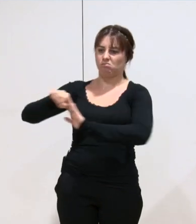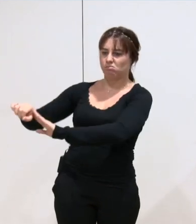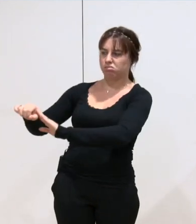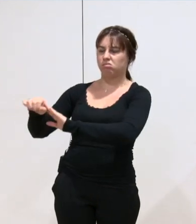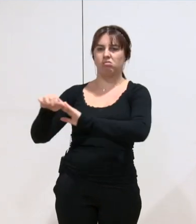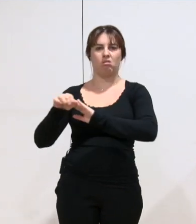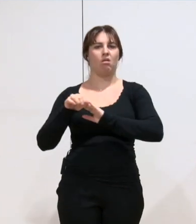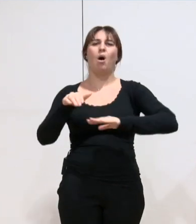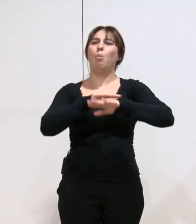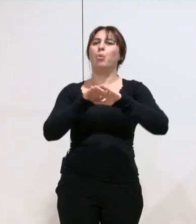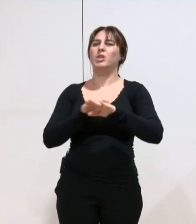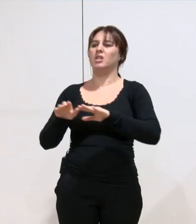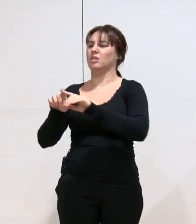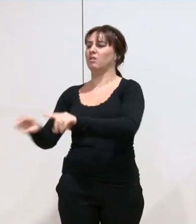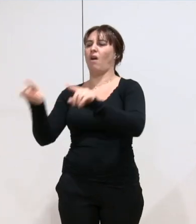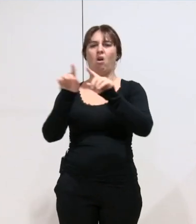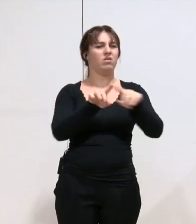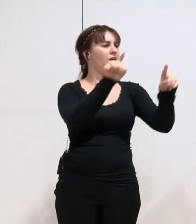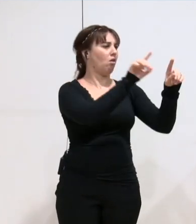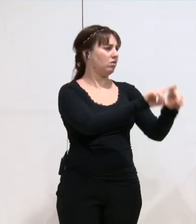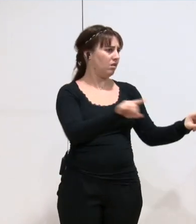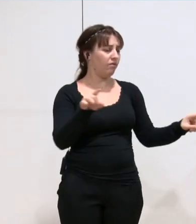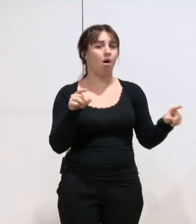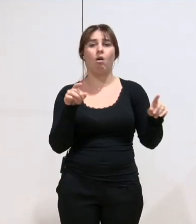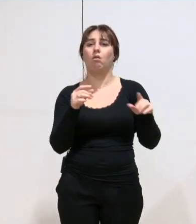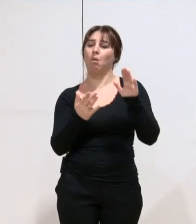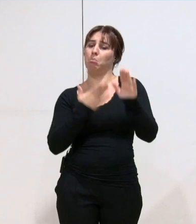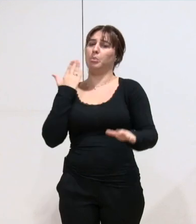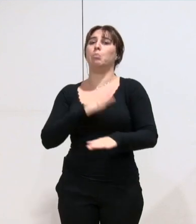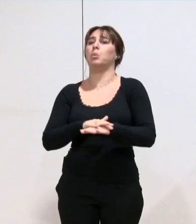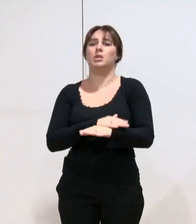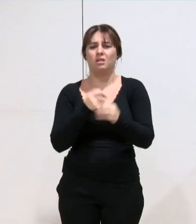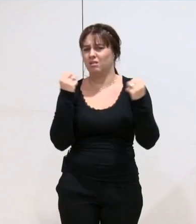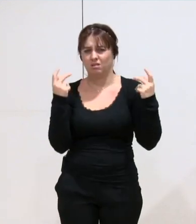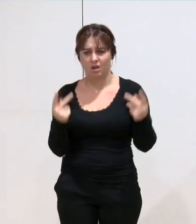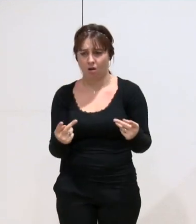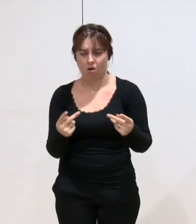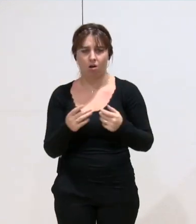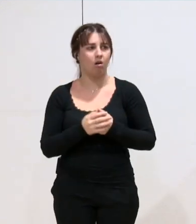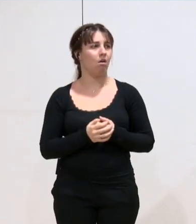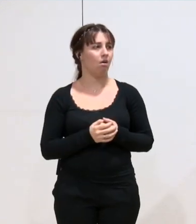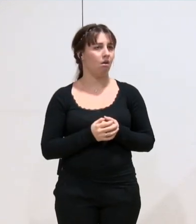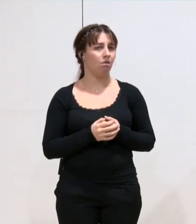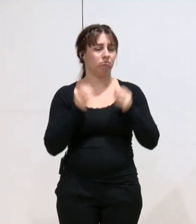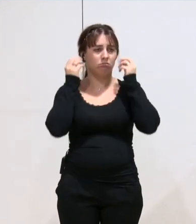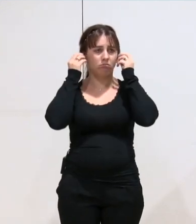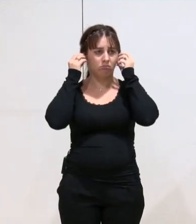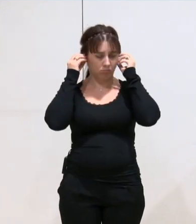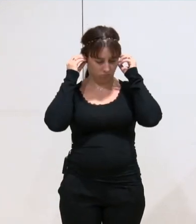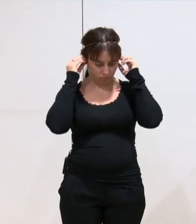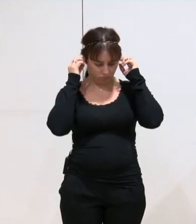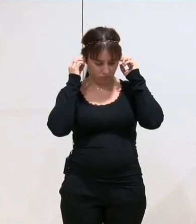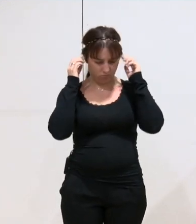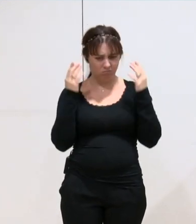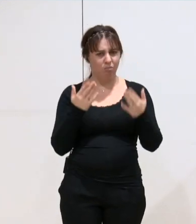de formations politiques opposées à ce que vous faites. Alors, est-ce que cela vaut pour autant,